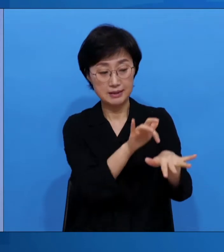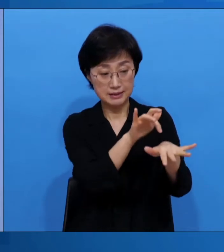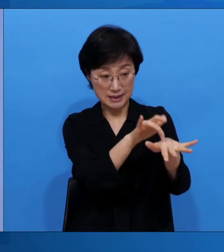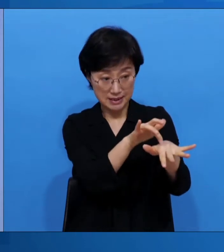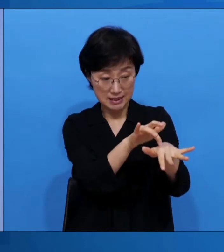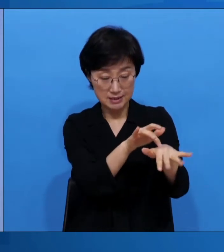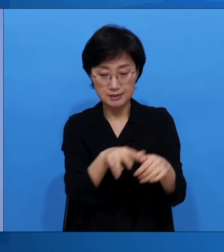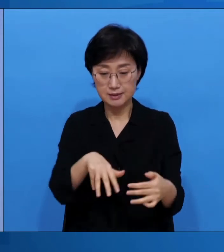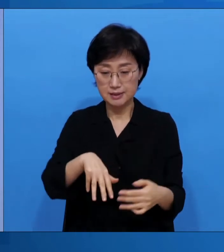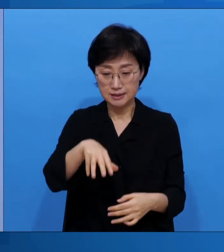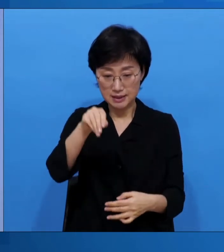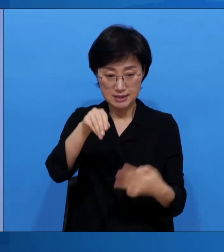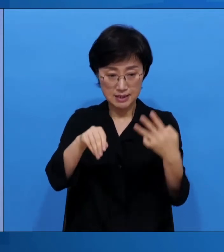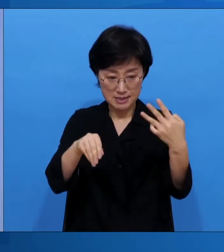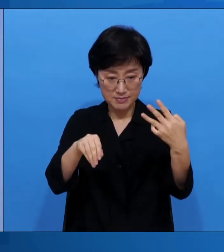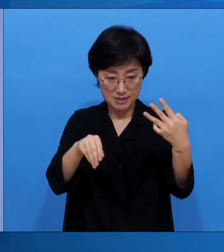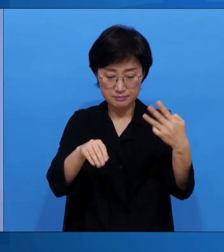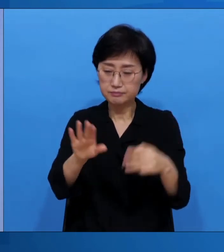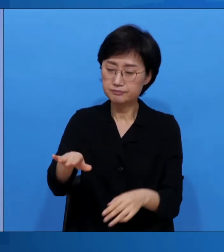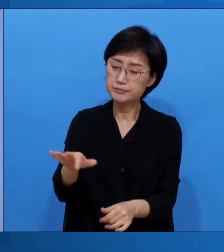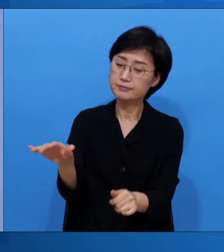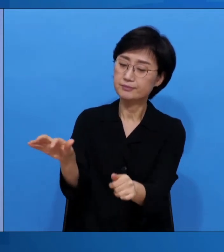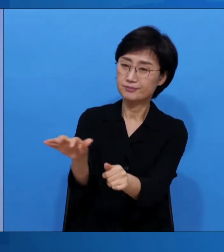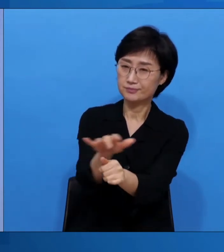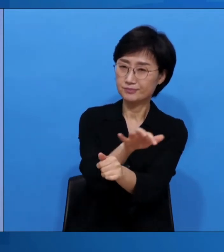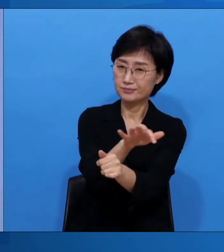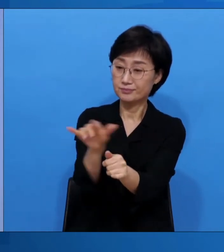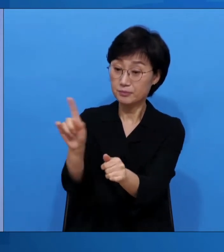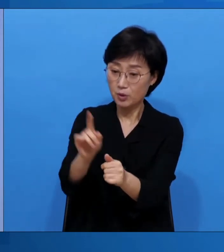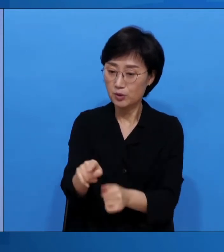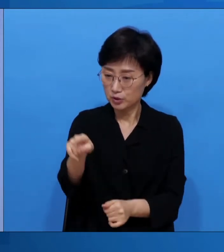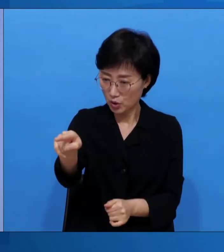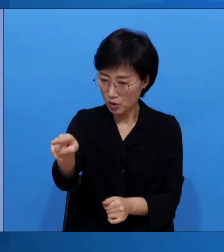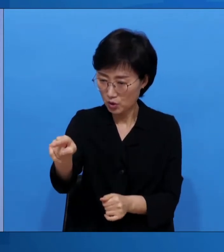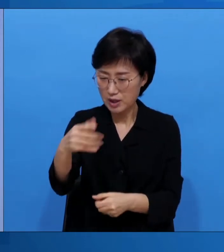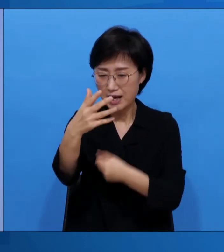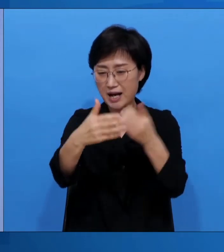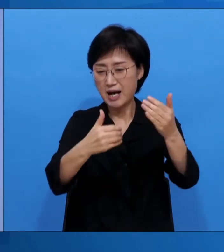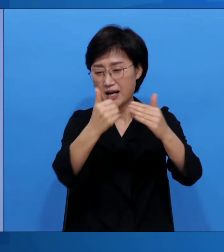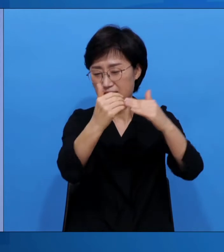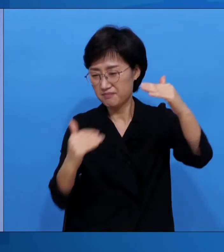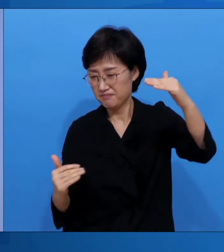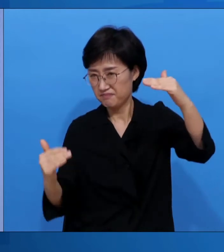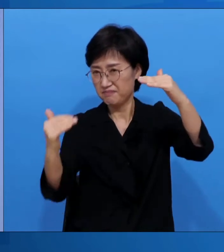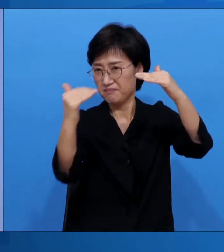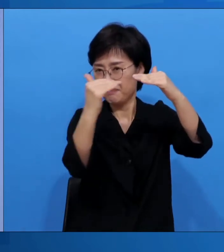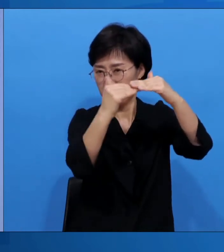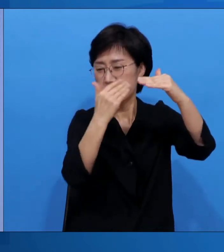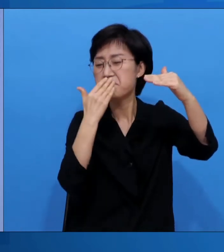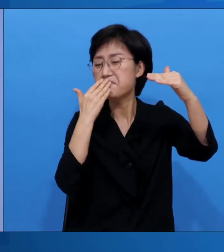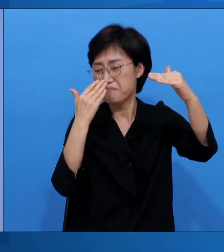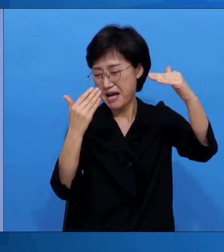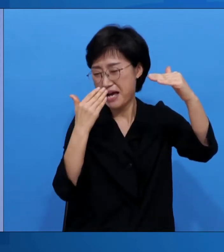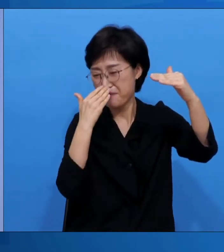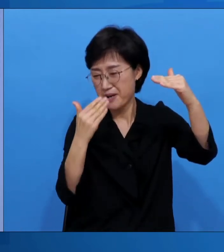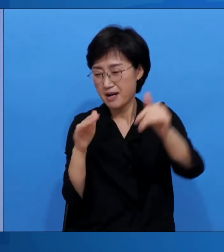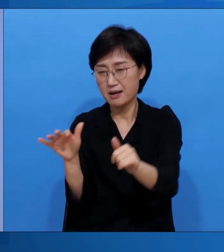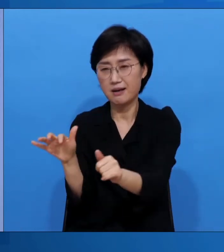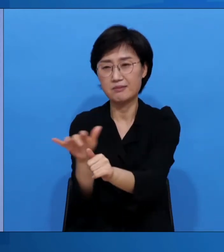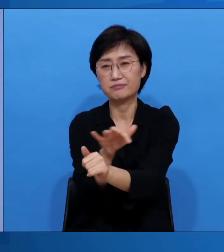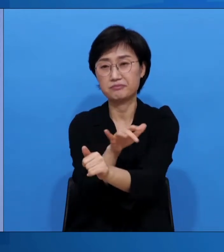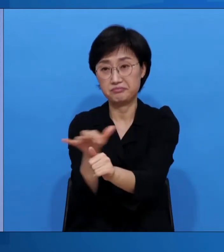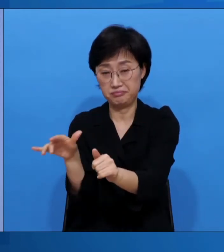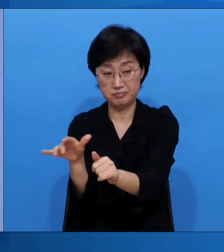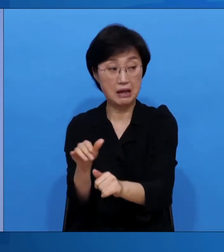것처럼 네가 하나님처럼 되는 거다. In 이렇게 유혹을 한 거예요. Genesis chapter 3, we see Satan goes and says, you could be like God.